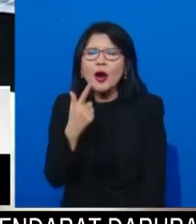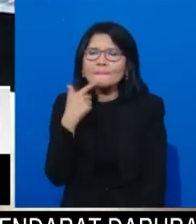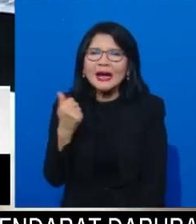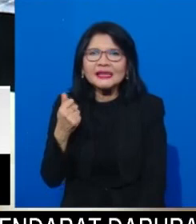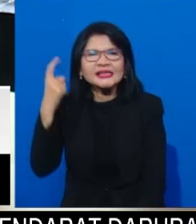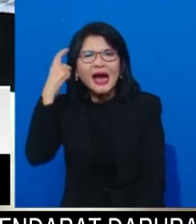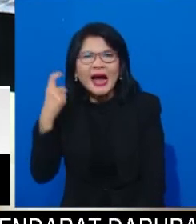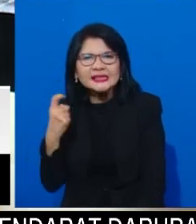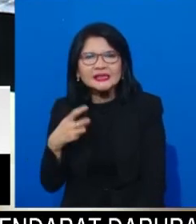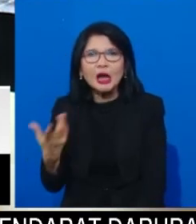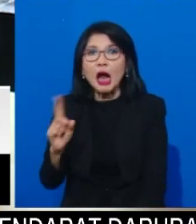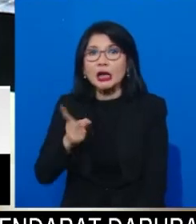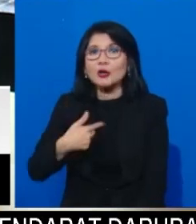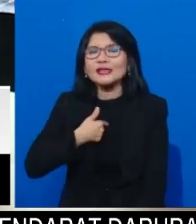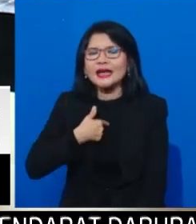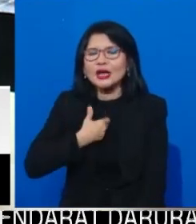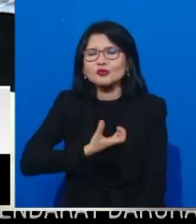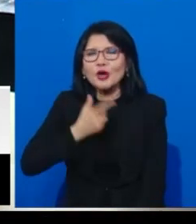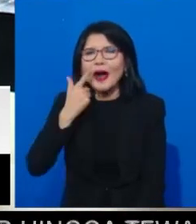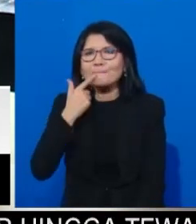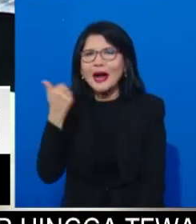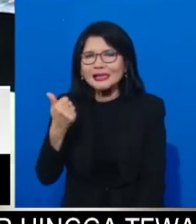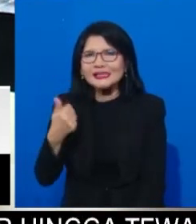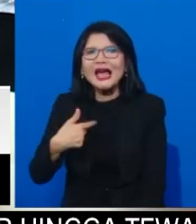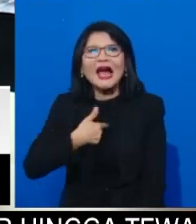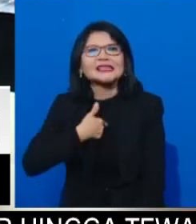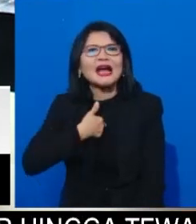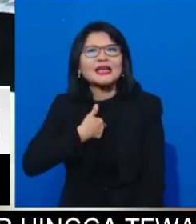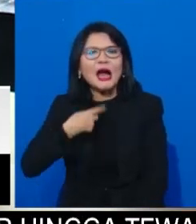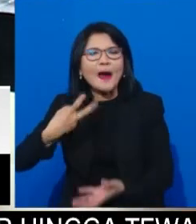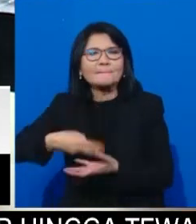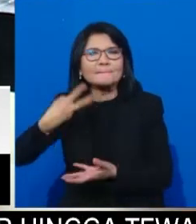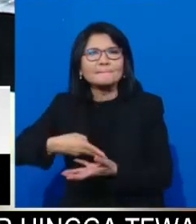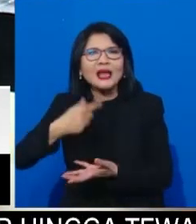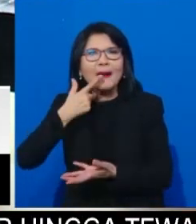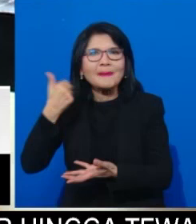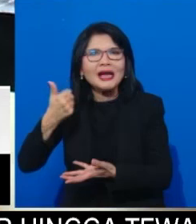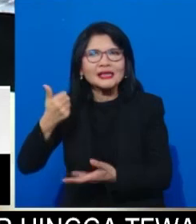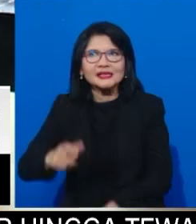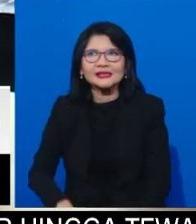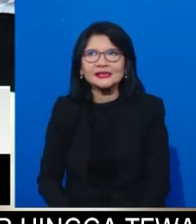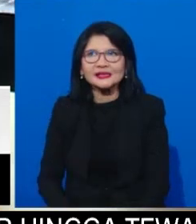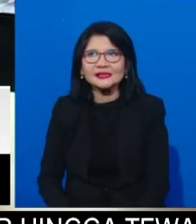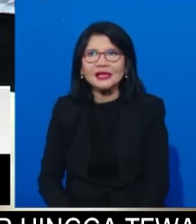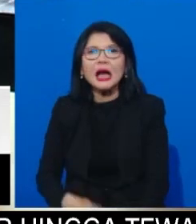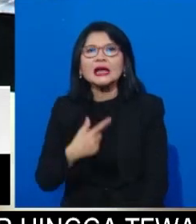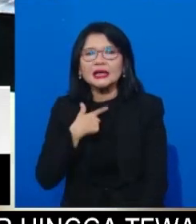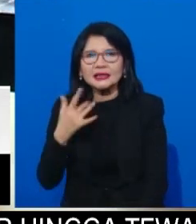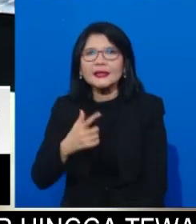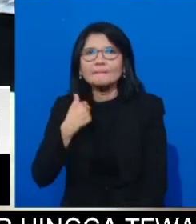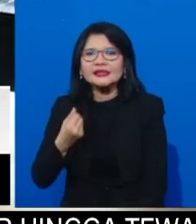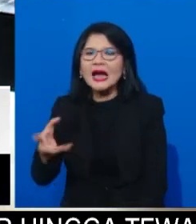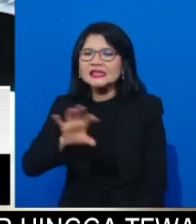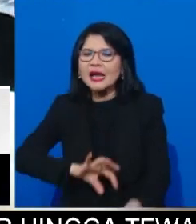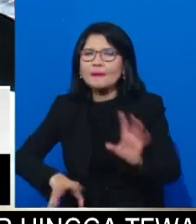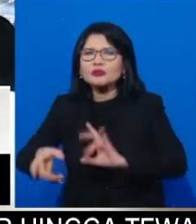atau Yamin asin. Kalau saya, karena suka manis, jadi saya prefer memilih Yamin manis. Tapi sebenarnya meskipun base-nya manis, Anda tetap bisa mencampurkan